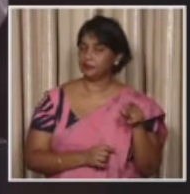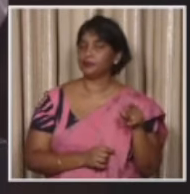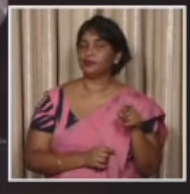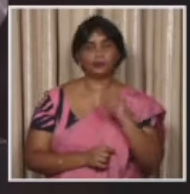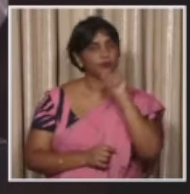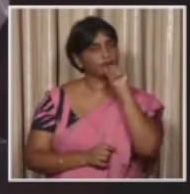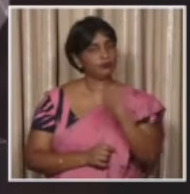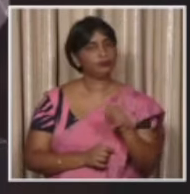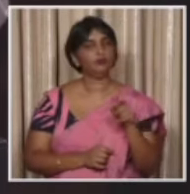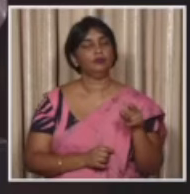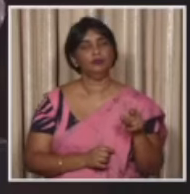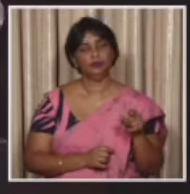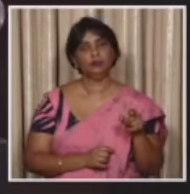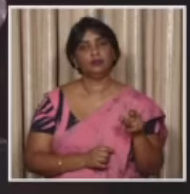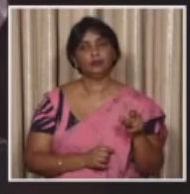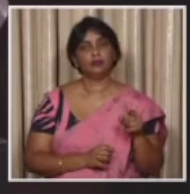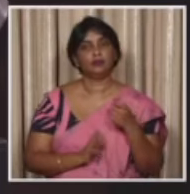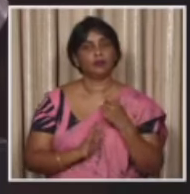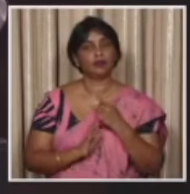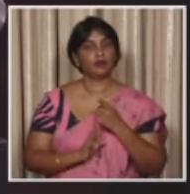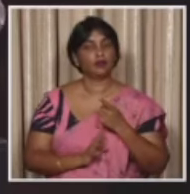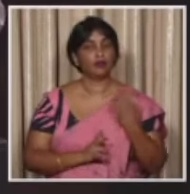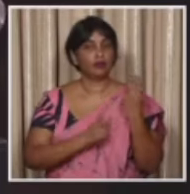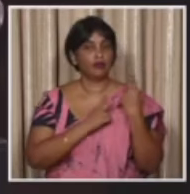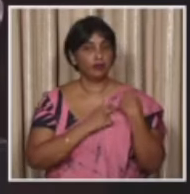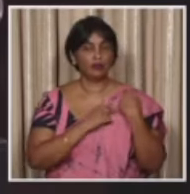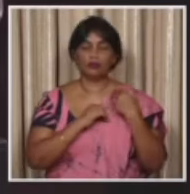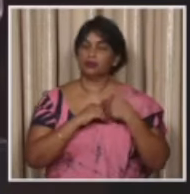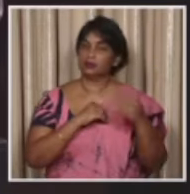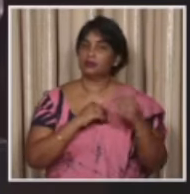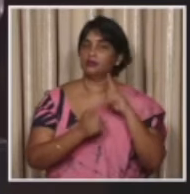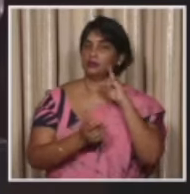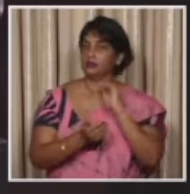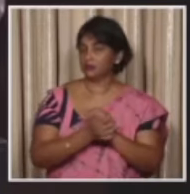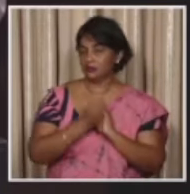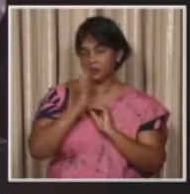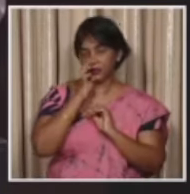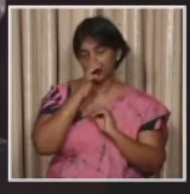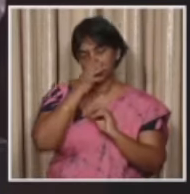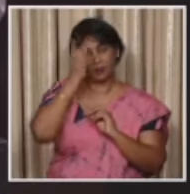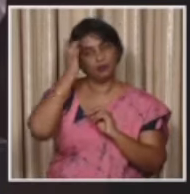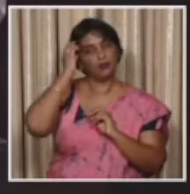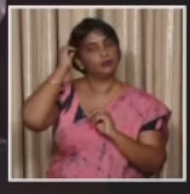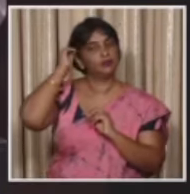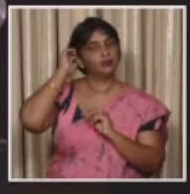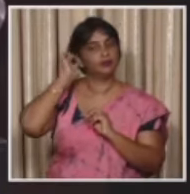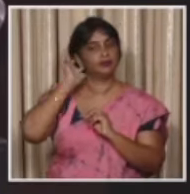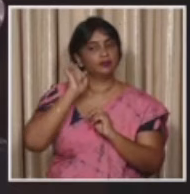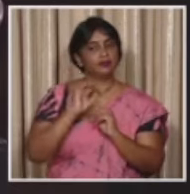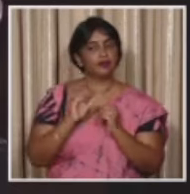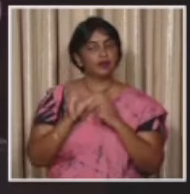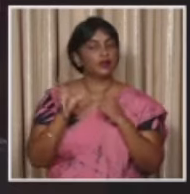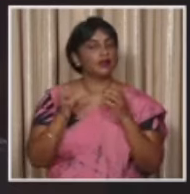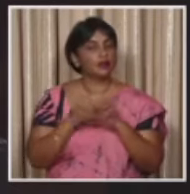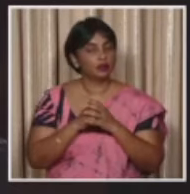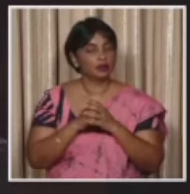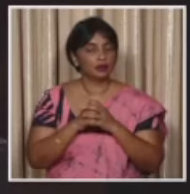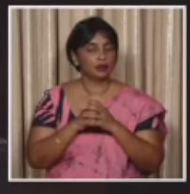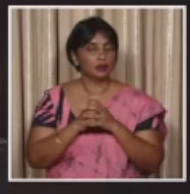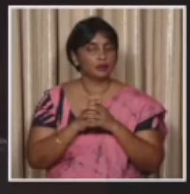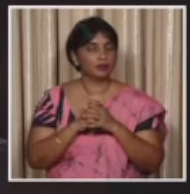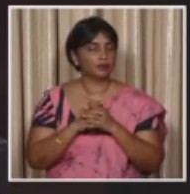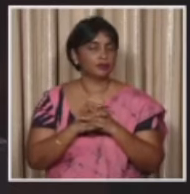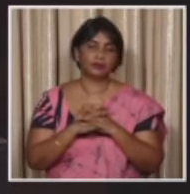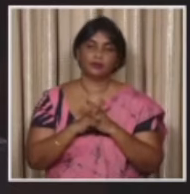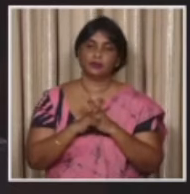ඇත්ත වශයෙන්ම ඒ රෙගුලේටරට Tariff Safety, Consumer Protection, Dispute Resolution, Authority over Electrical